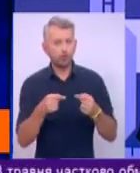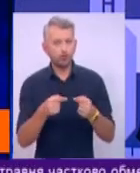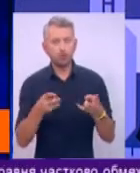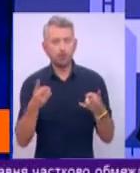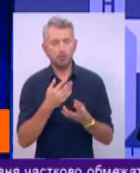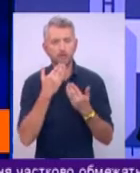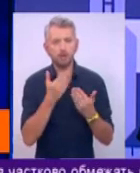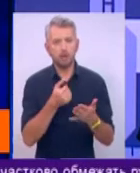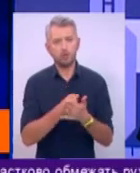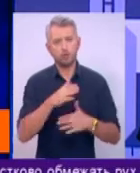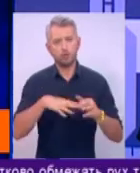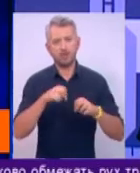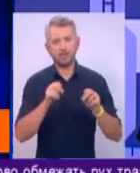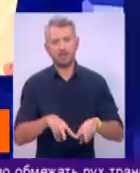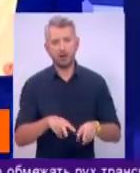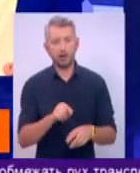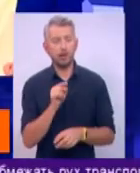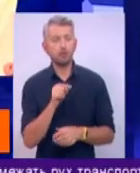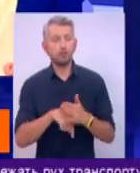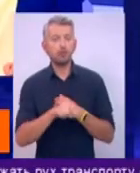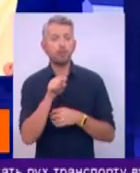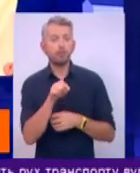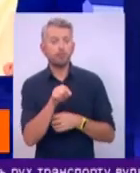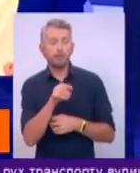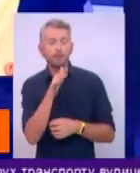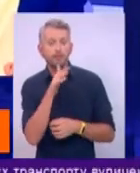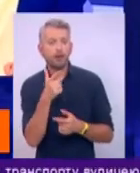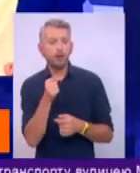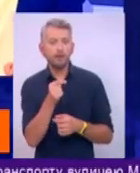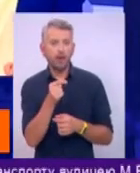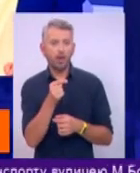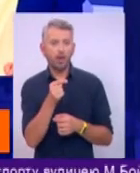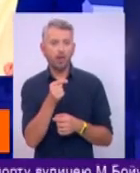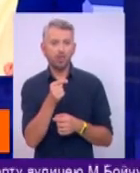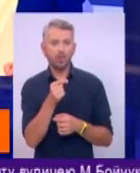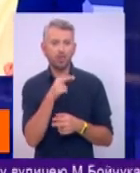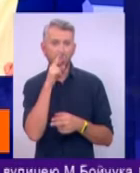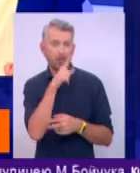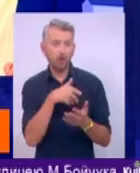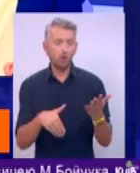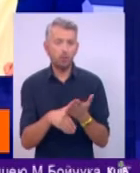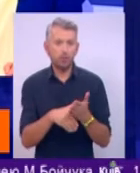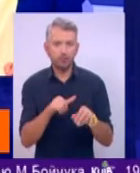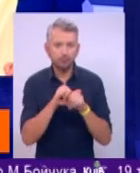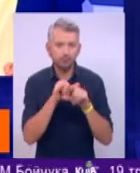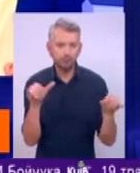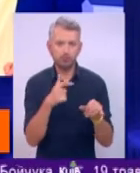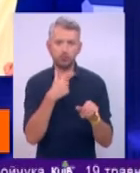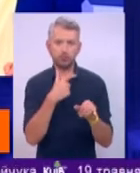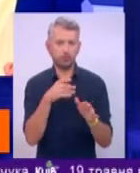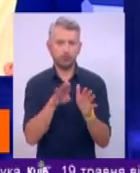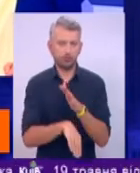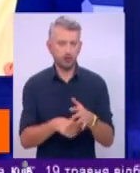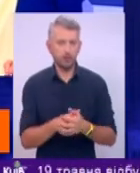треба звертатися до фахівця, тому що тут це той момент, де нефахова допомога може цей ризик тільки посилити і усугубити. Щодо